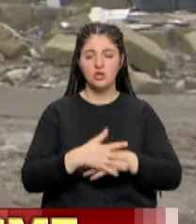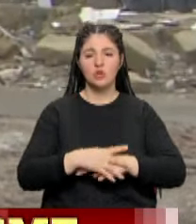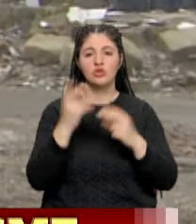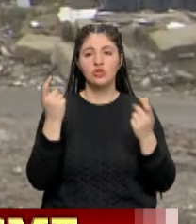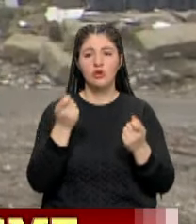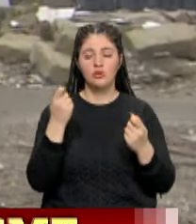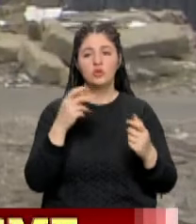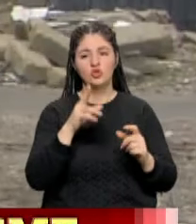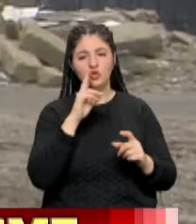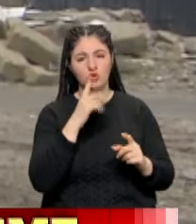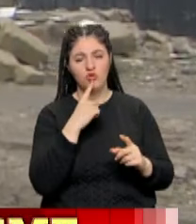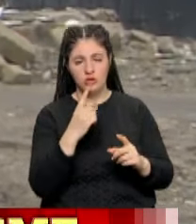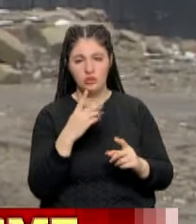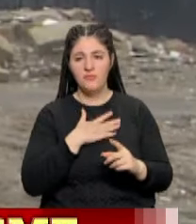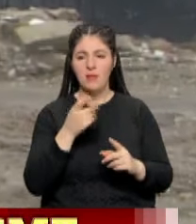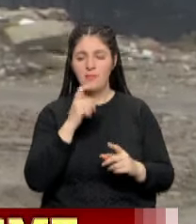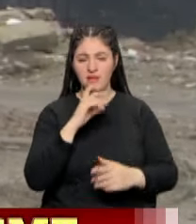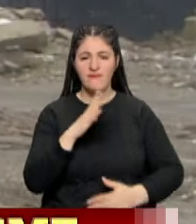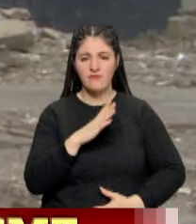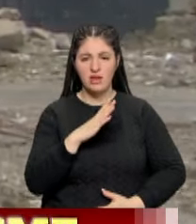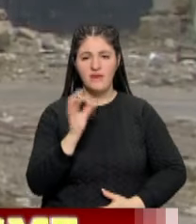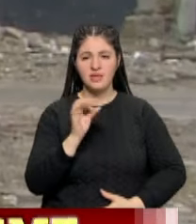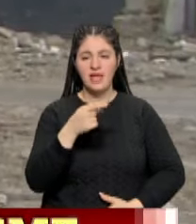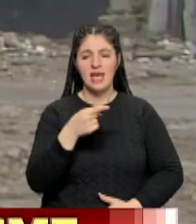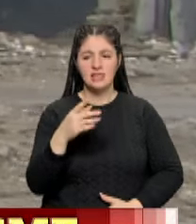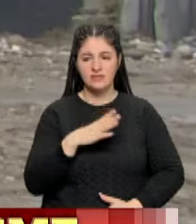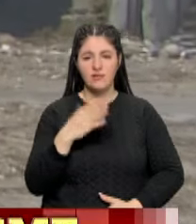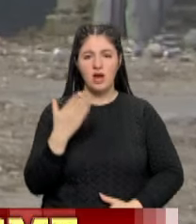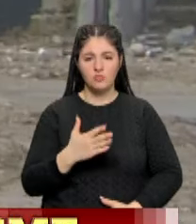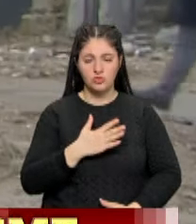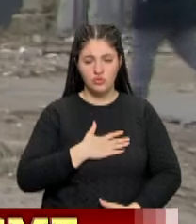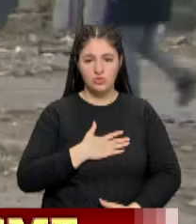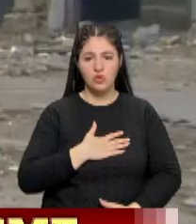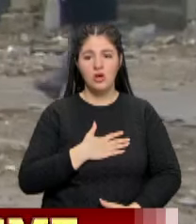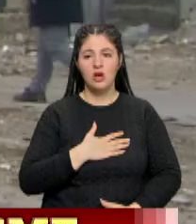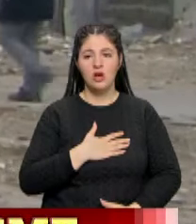Son cümle. Lütfen. Ya benim hatam var. Eksiğim var, kabul ediyorum.